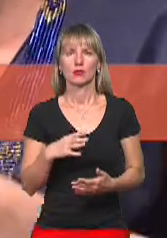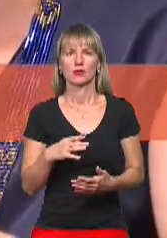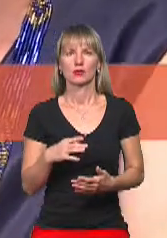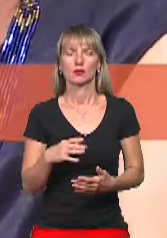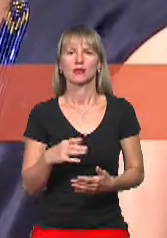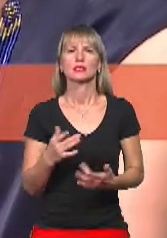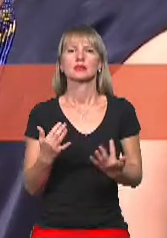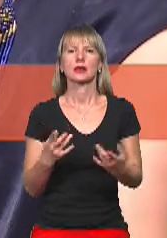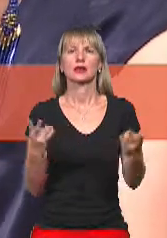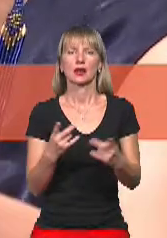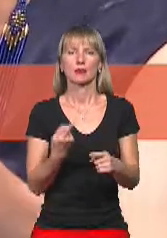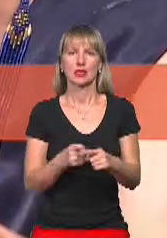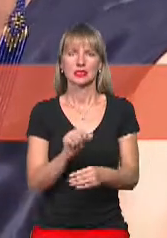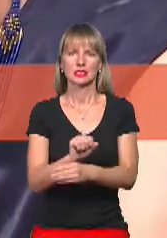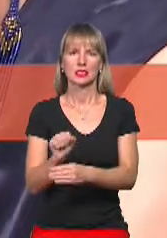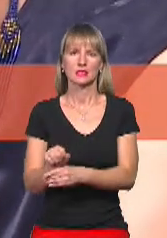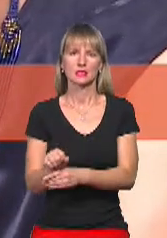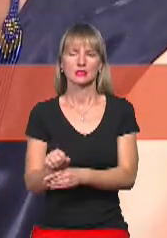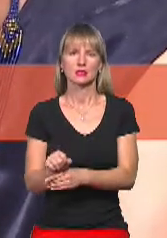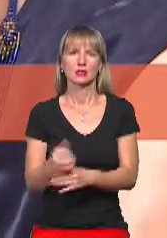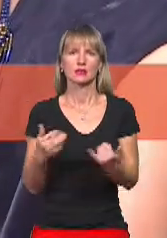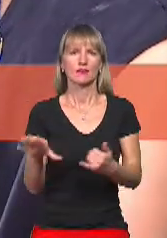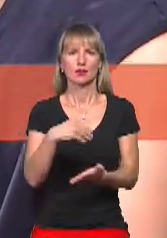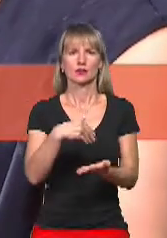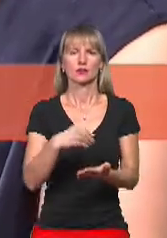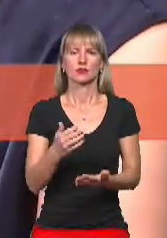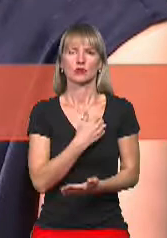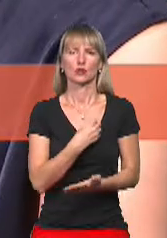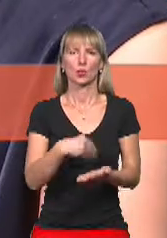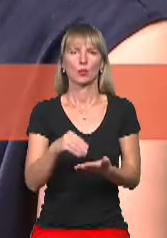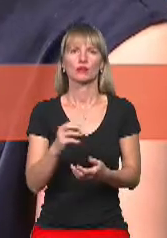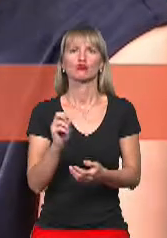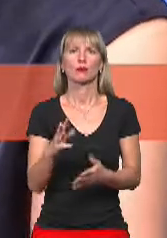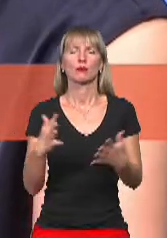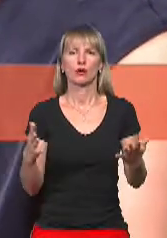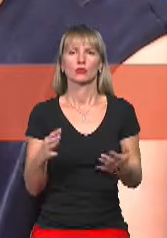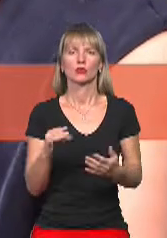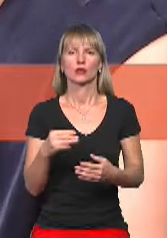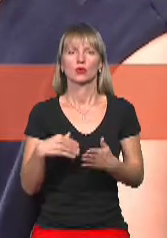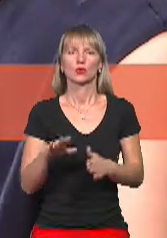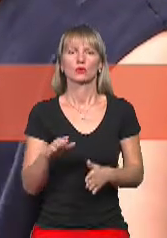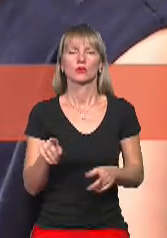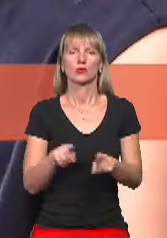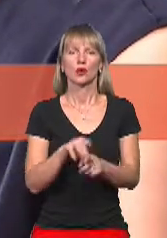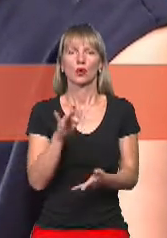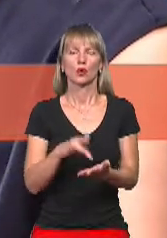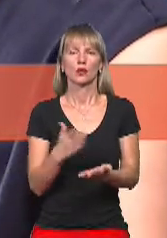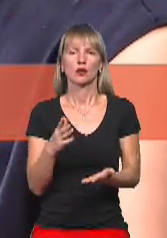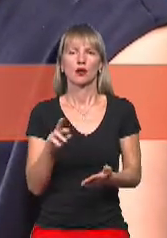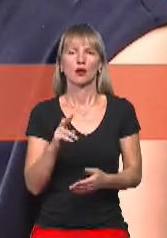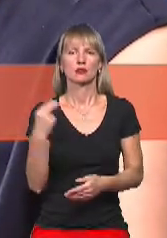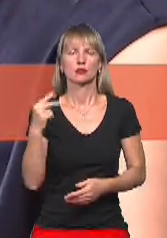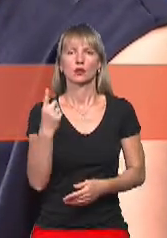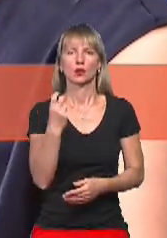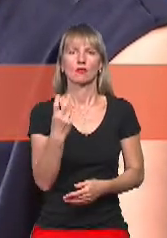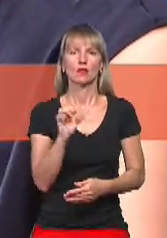Ну, сколько треба цих станций? Ну, зараз все кинуться купувати ці станції. Чим більше, тим краще. Ну, на такий город, як Запоріжжя, я думаю, якщо тут буде